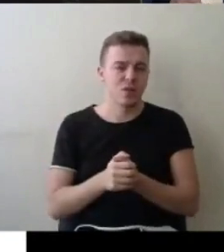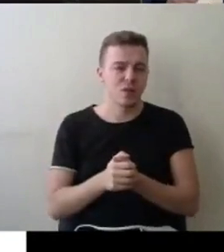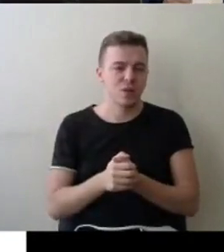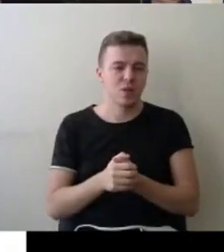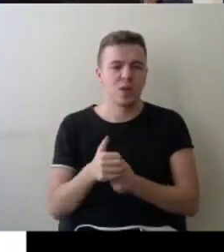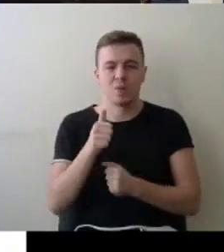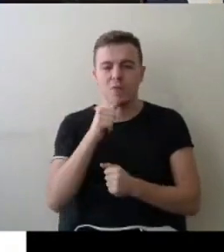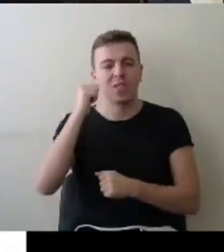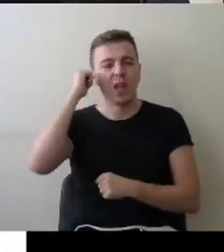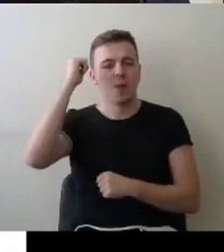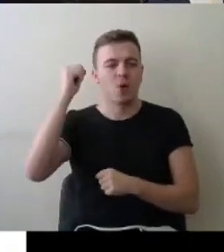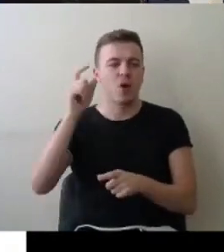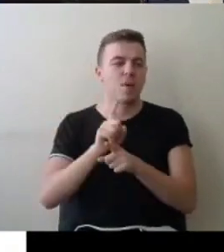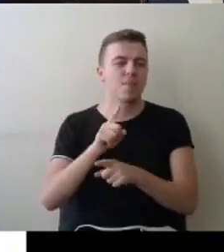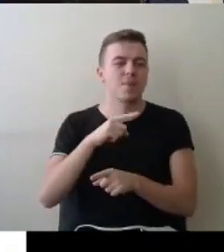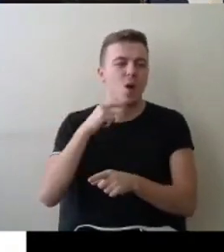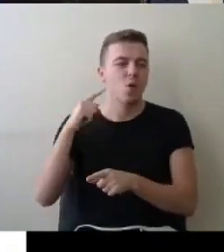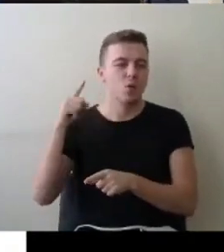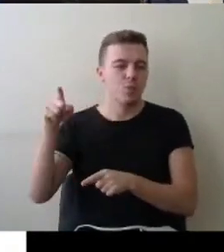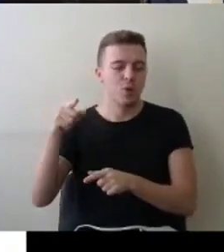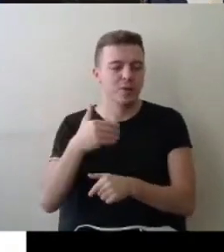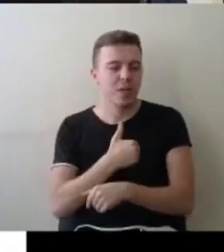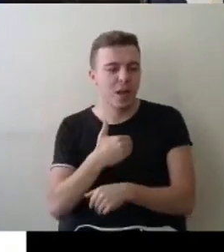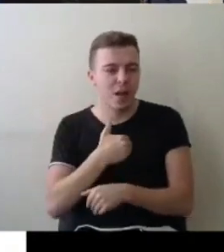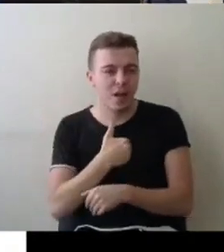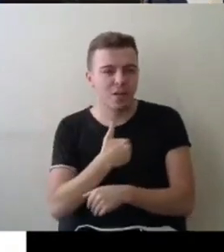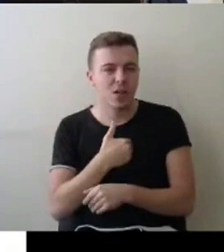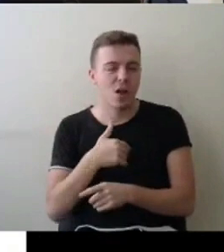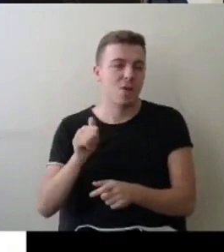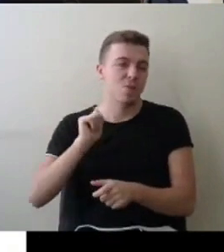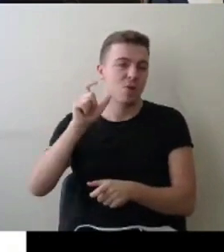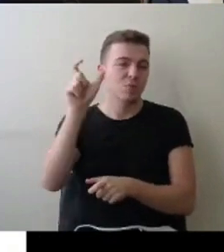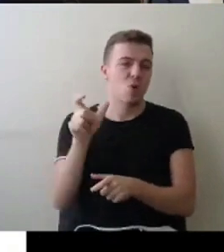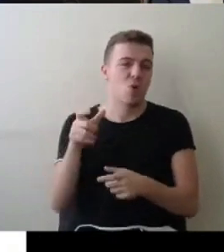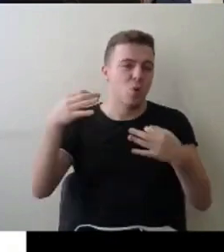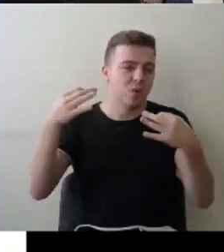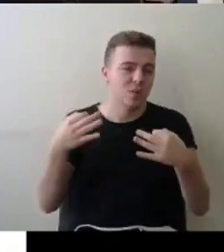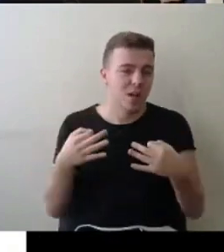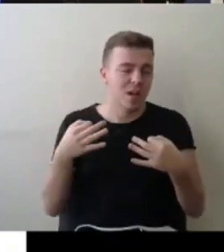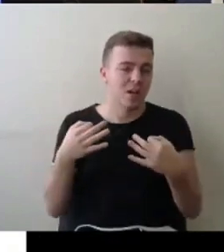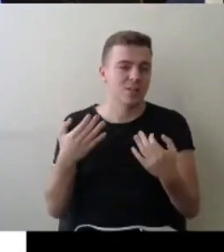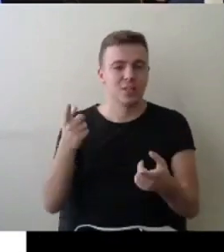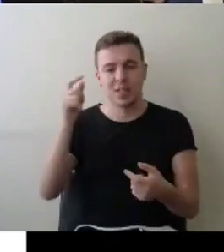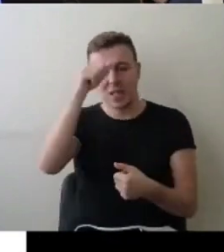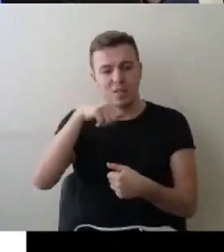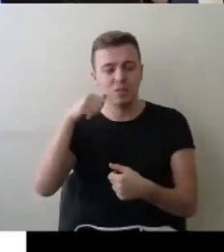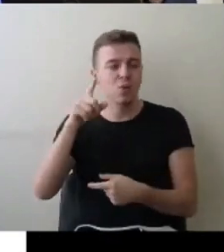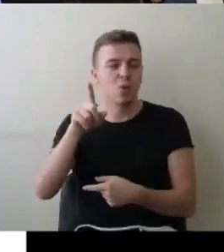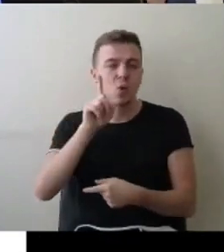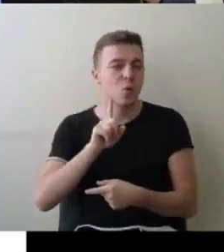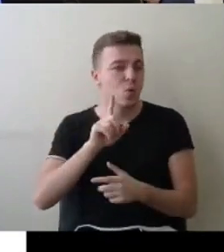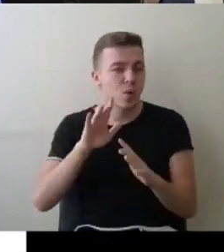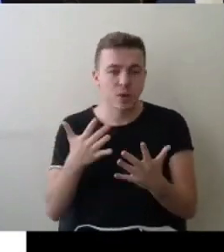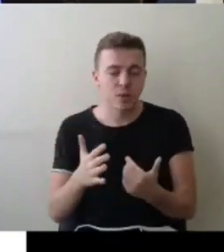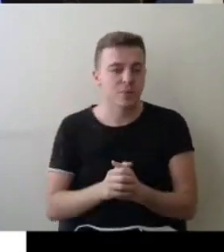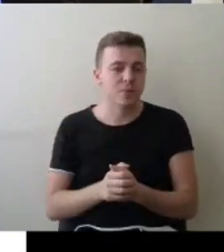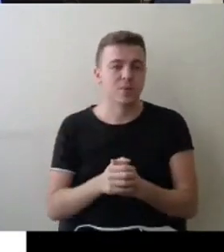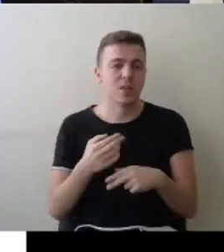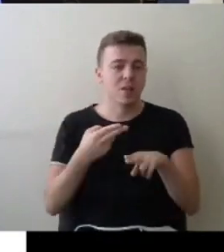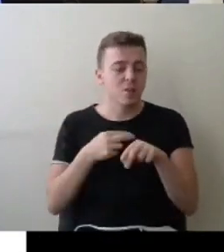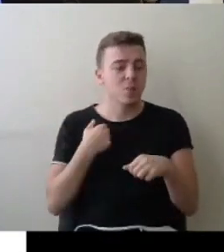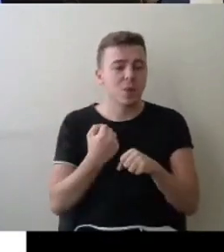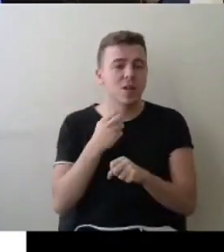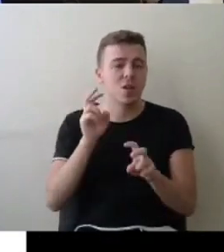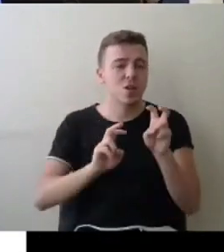daugumos interesas ir ar žmogaus teisės kaip individuo interesai. Mes turim rasti balansą, mes